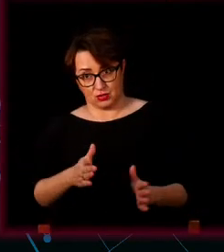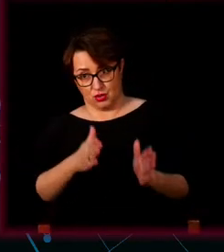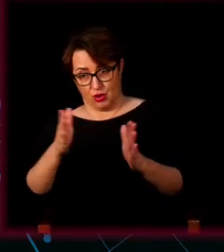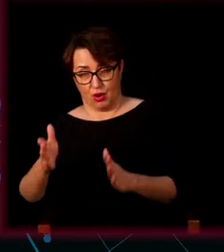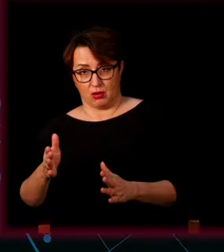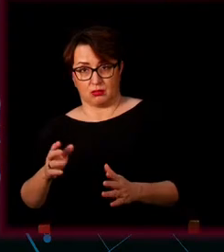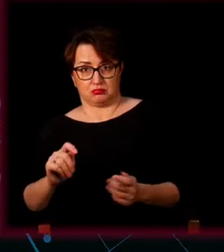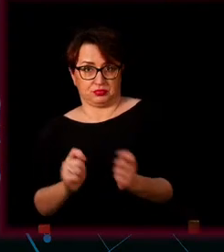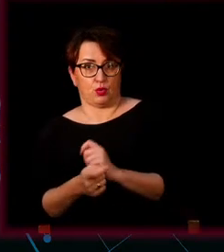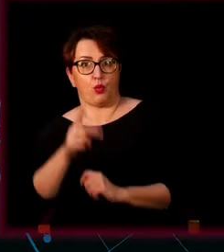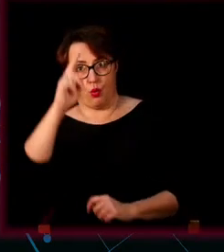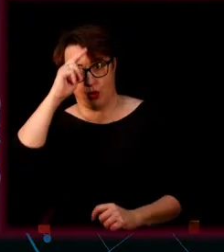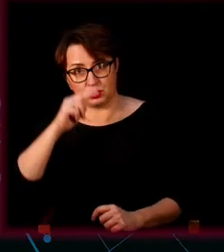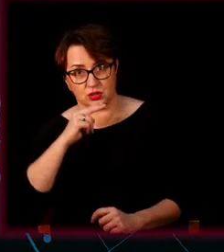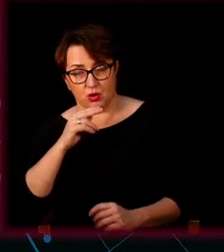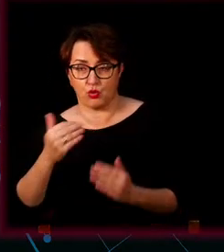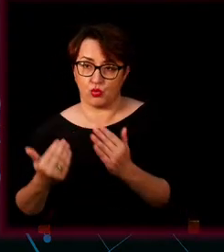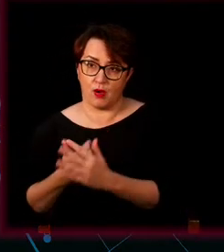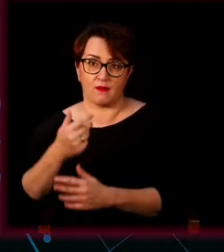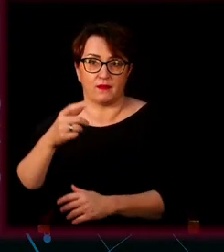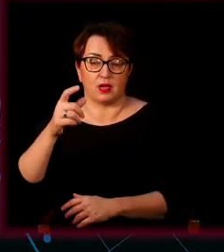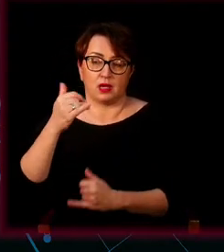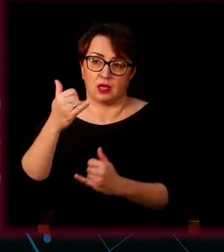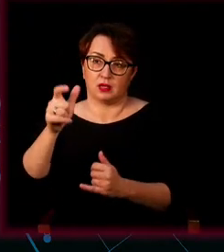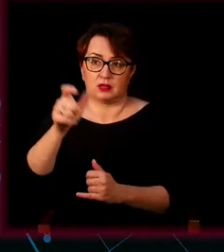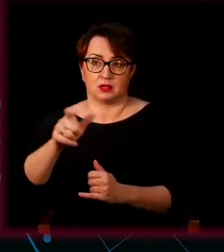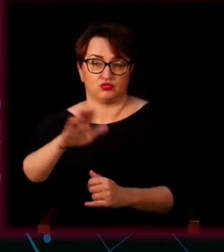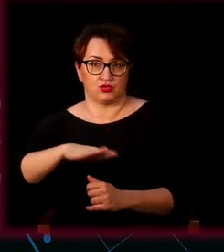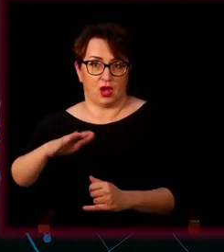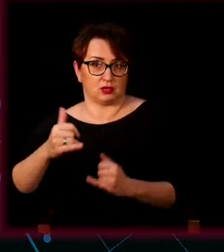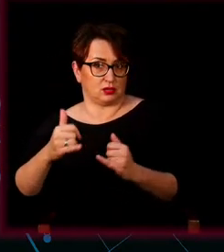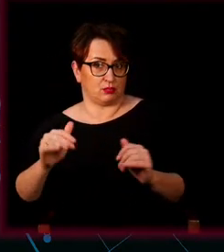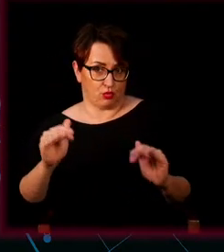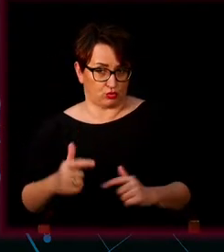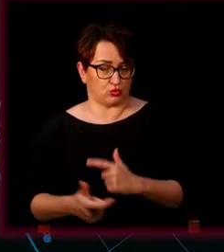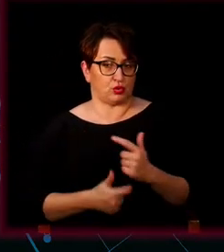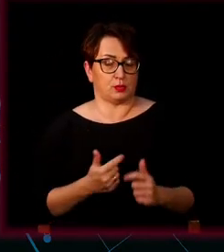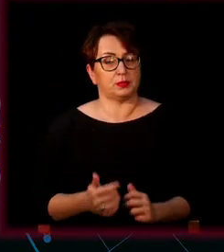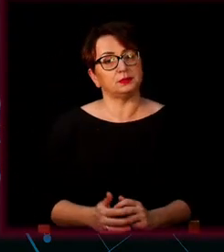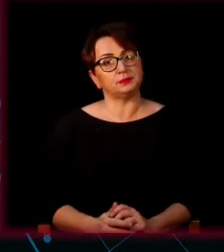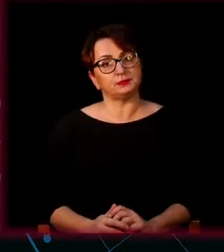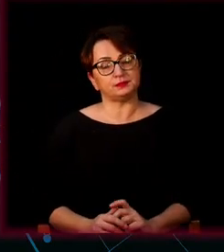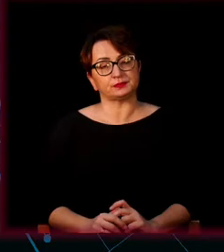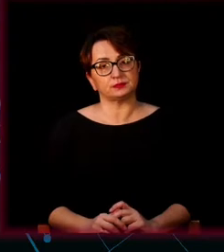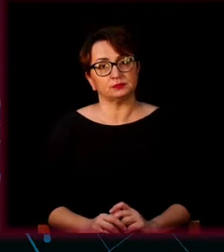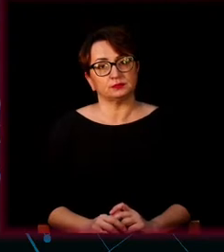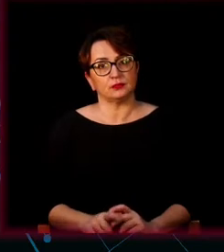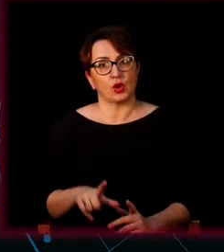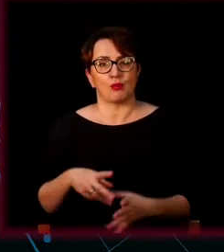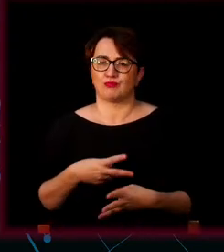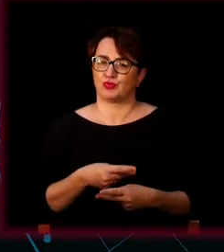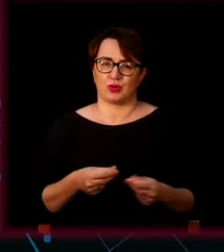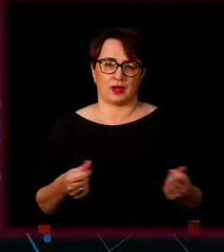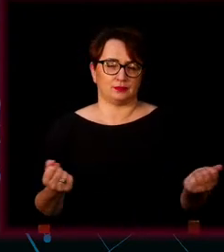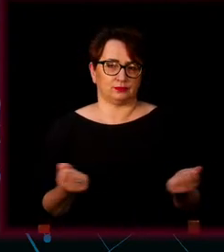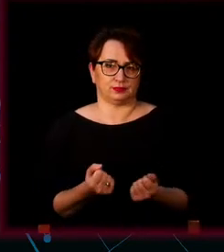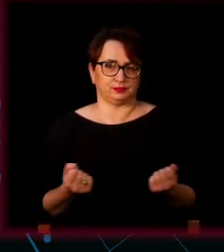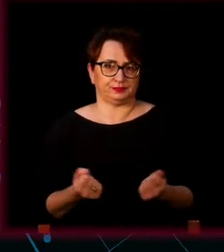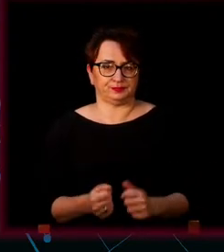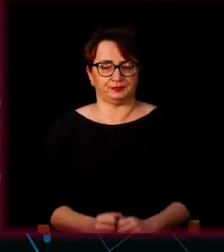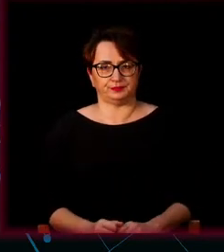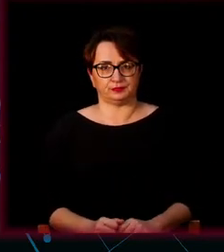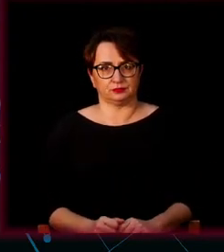następny raz być ojcem, który spłodzi dzieci innemu Getyńczykowi, tak? Więc ta płynność tutaj jest